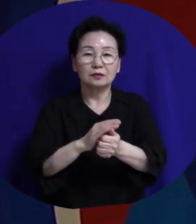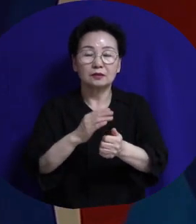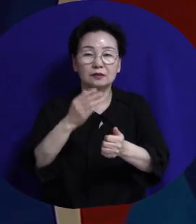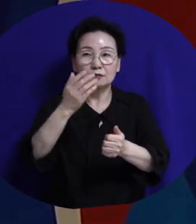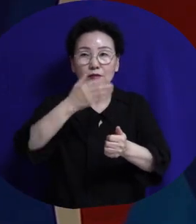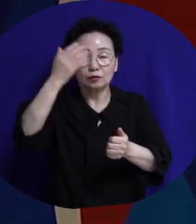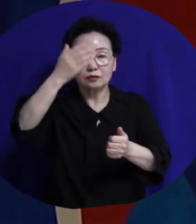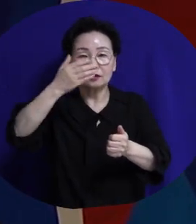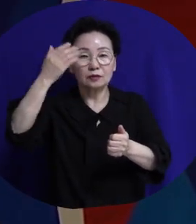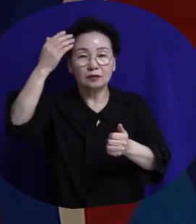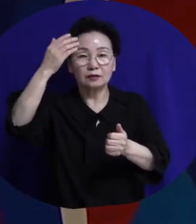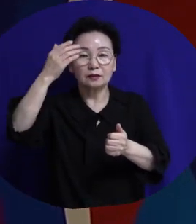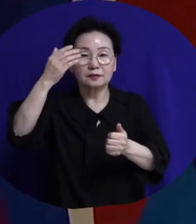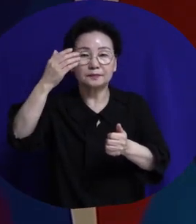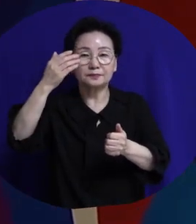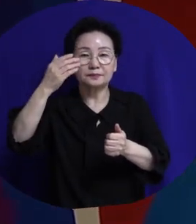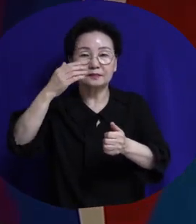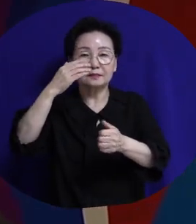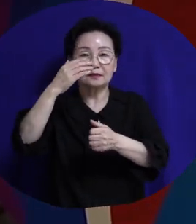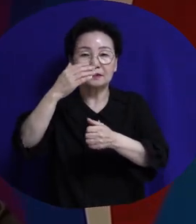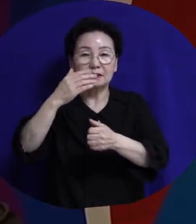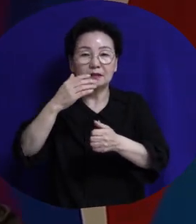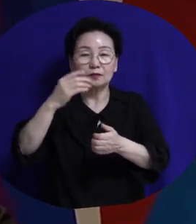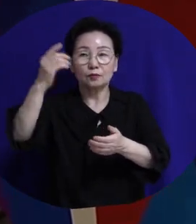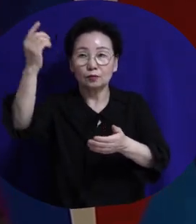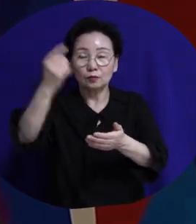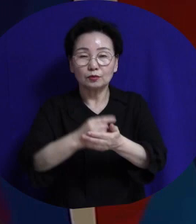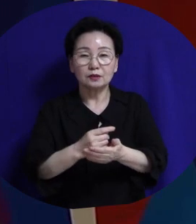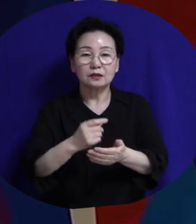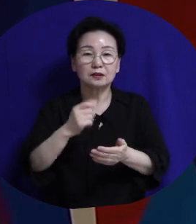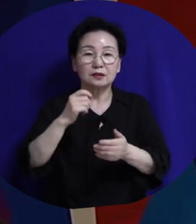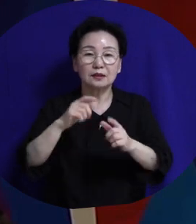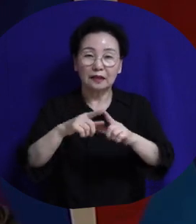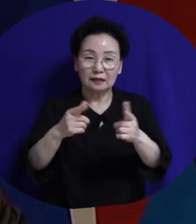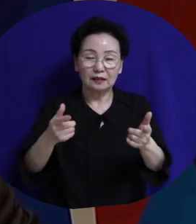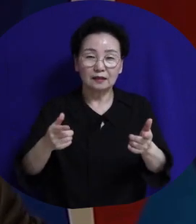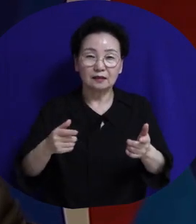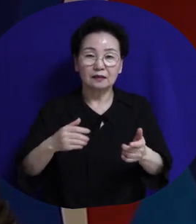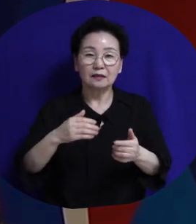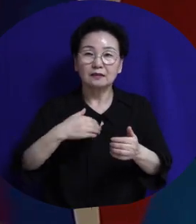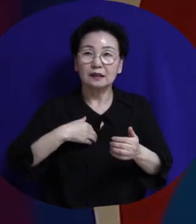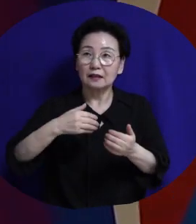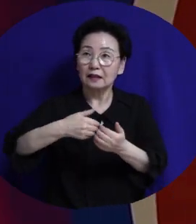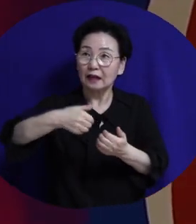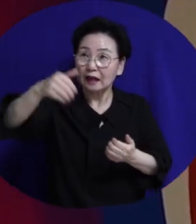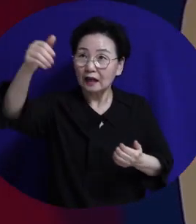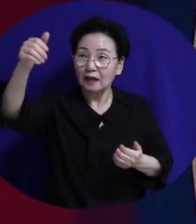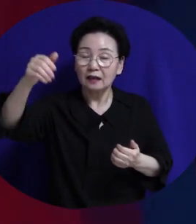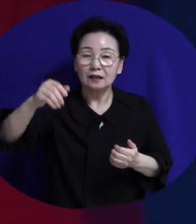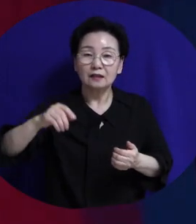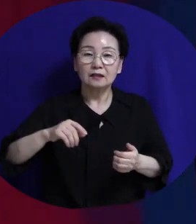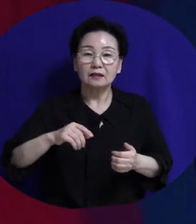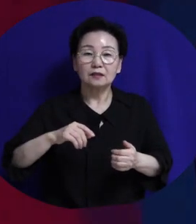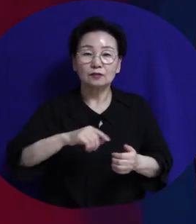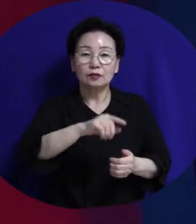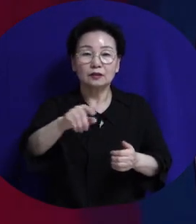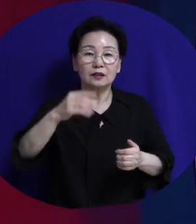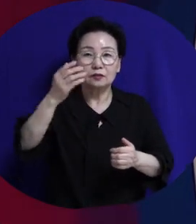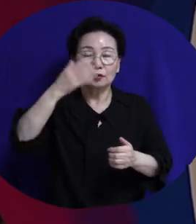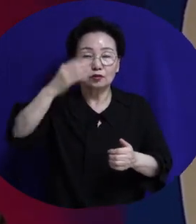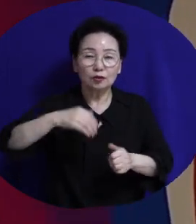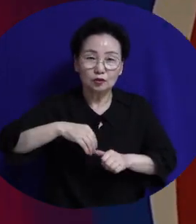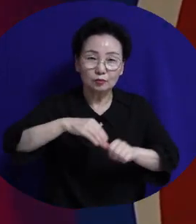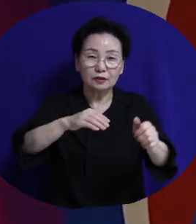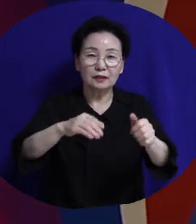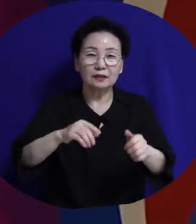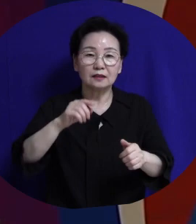영입니다. 하나님의 영 보혜사가 너에게 오시지 아니할 것이요 가면 내가 그를 너희에게 보내리니 그가